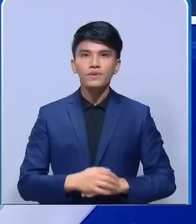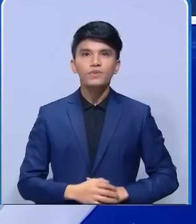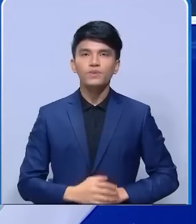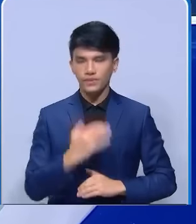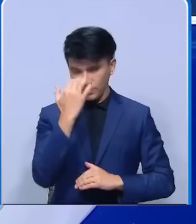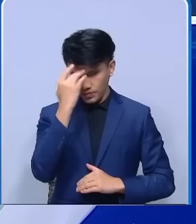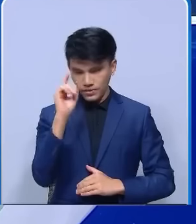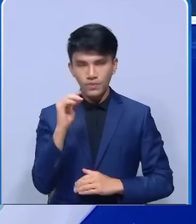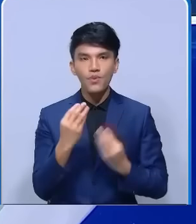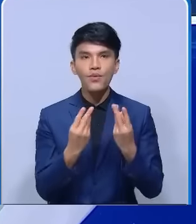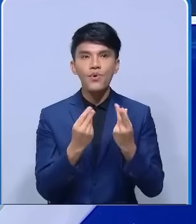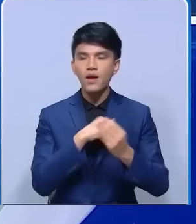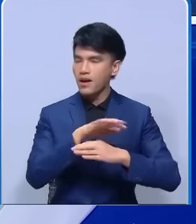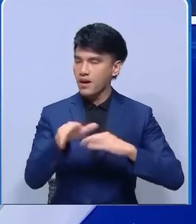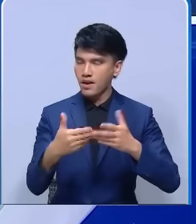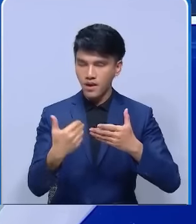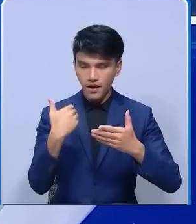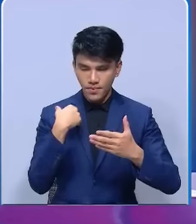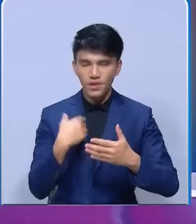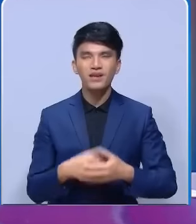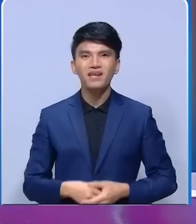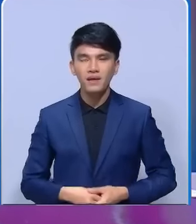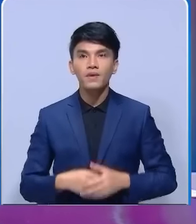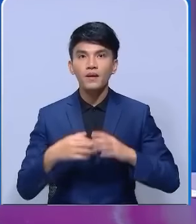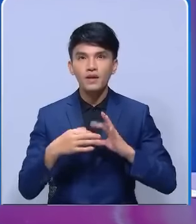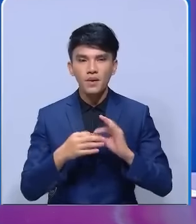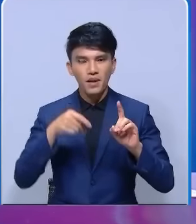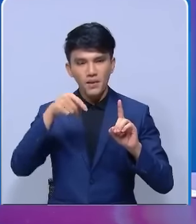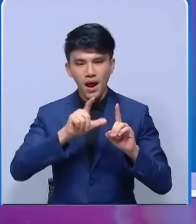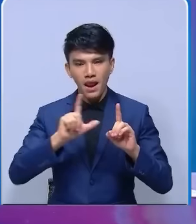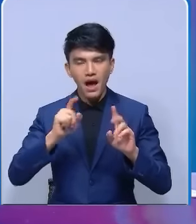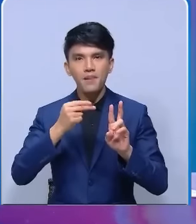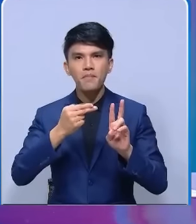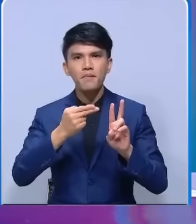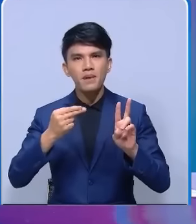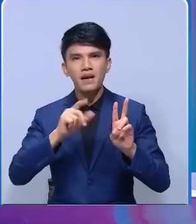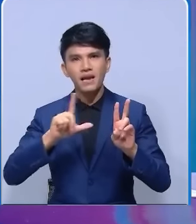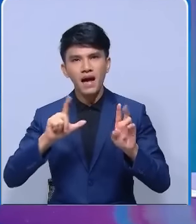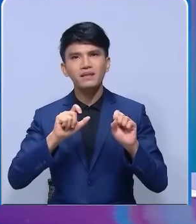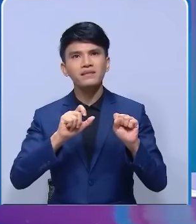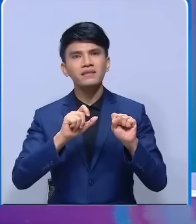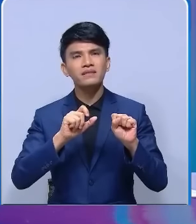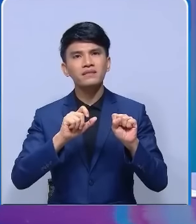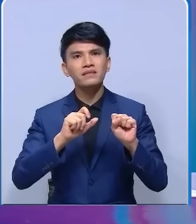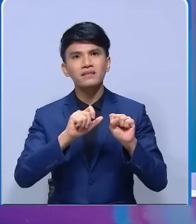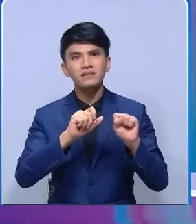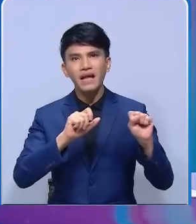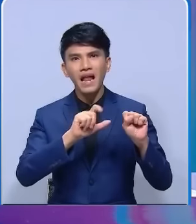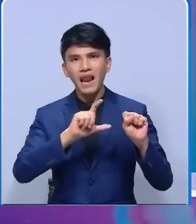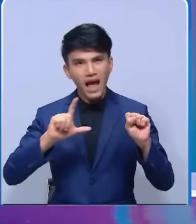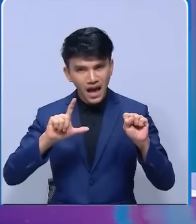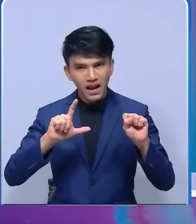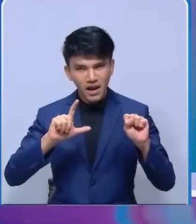เพราะว่าพอตอนมีตัวเลขแบบนี้คุณผู้ชมคะค่ะเครื่องเส้นไยพันล้านหมื่นล้านแสนล้านต่างๆหลายคนเก็คิดว่า